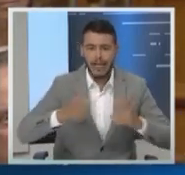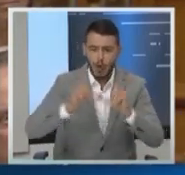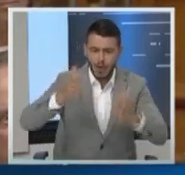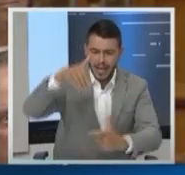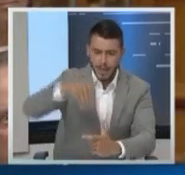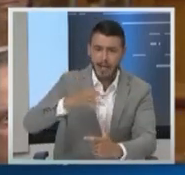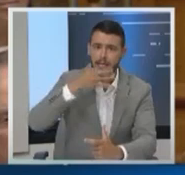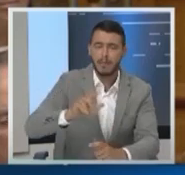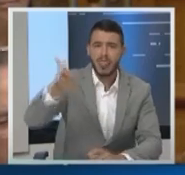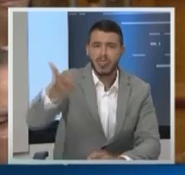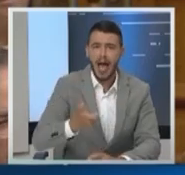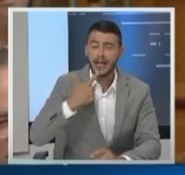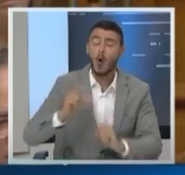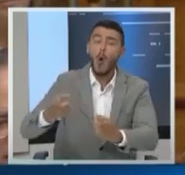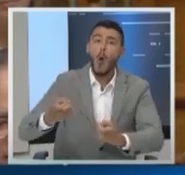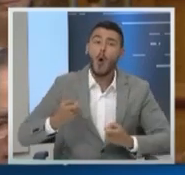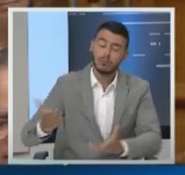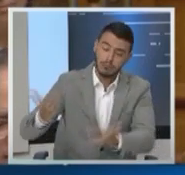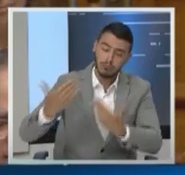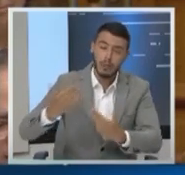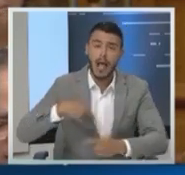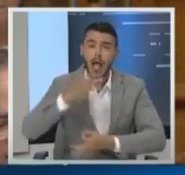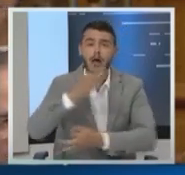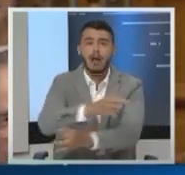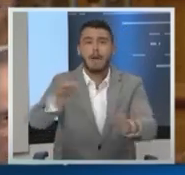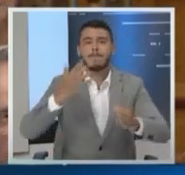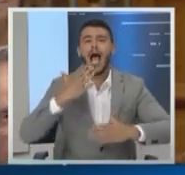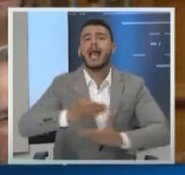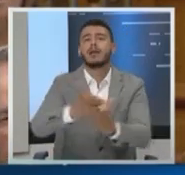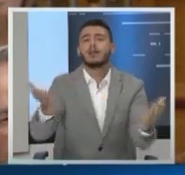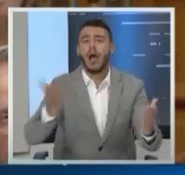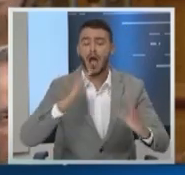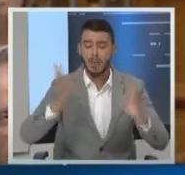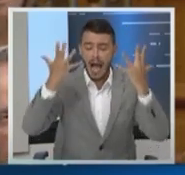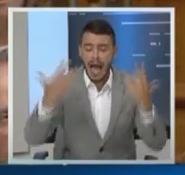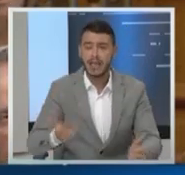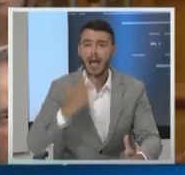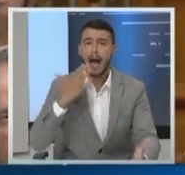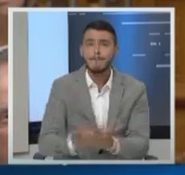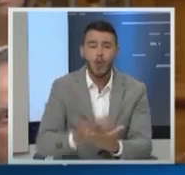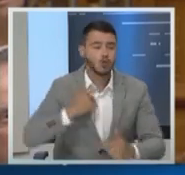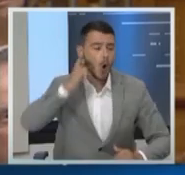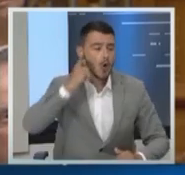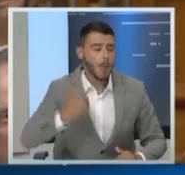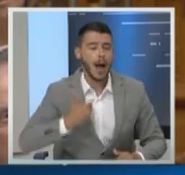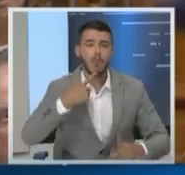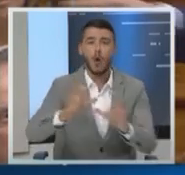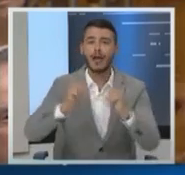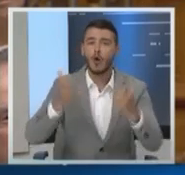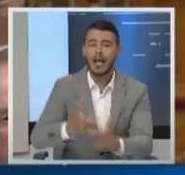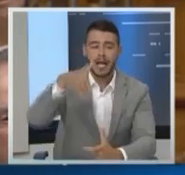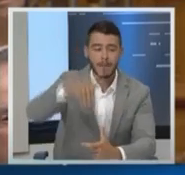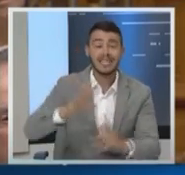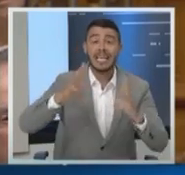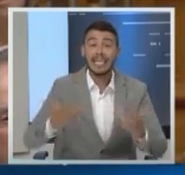τον προκαλώ και τον προκαλώ εάν υπάρχει οτιδήποτε που αφορά εμένα, την οικογένειά μου ή υπουργούς αυτής